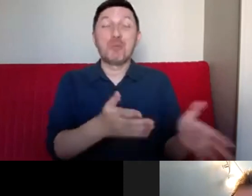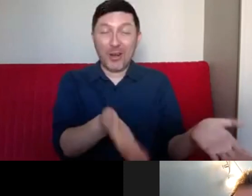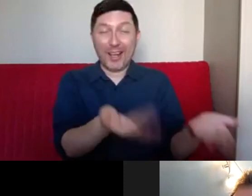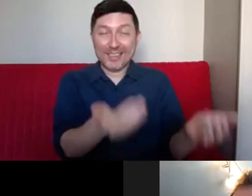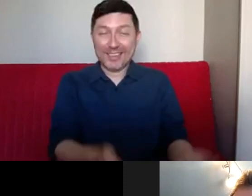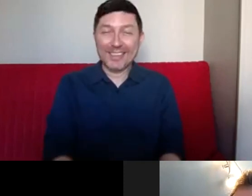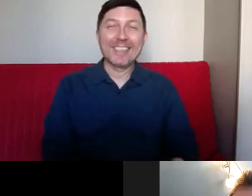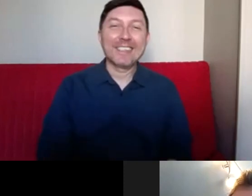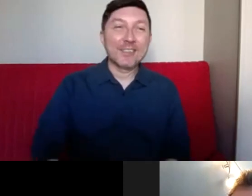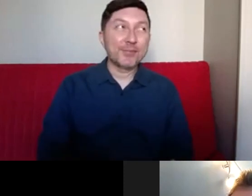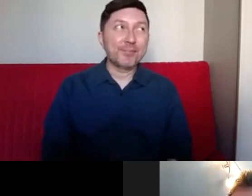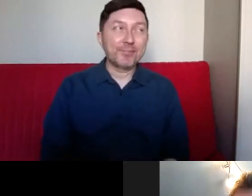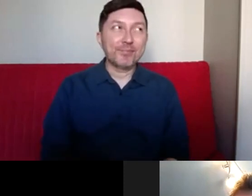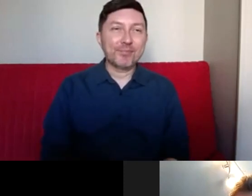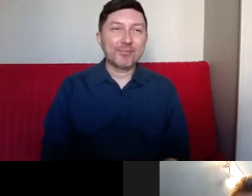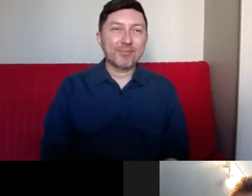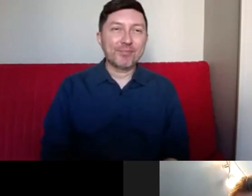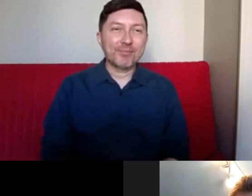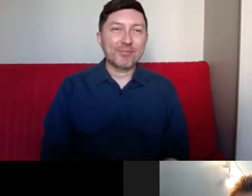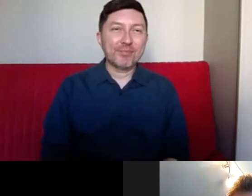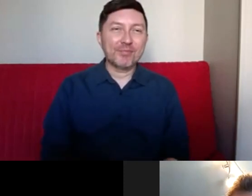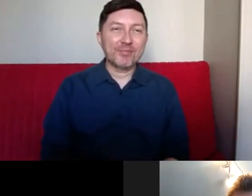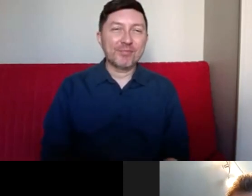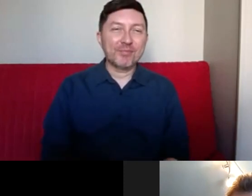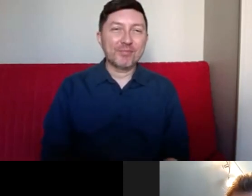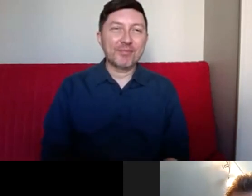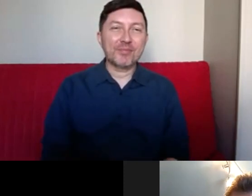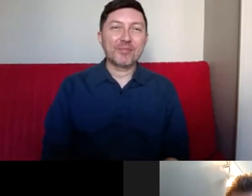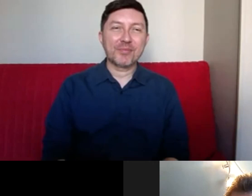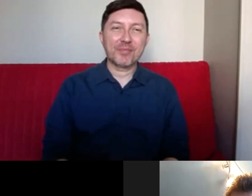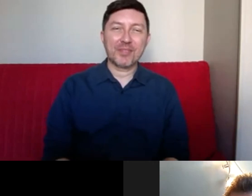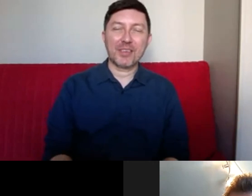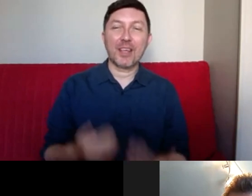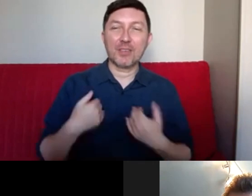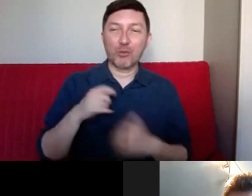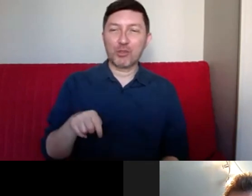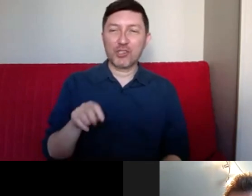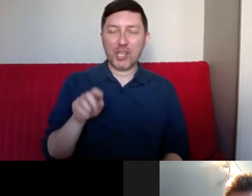But I just have to pick up the question in English because,